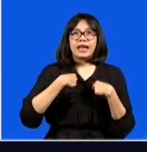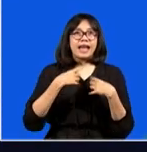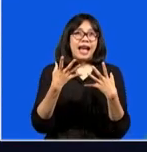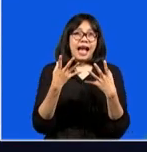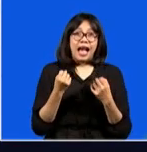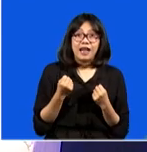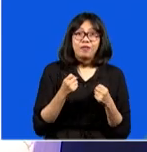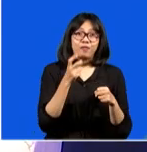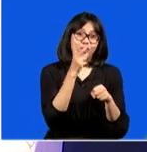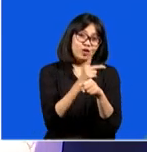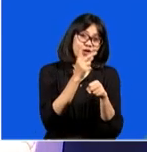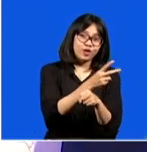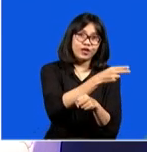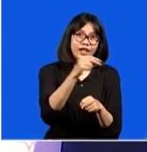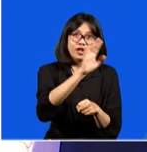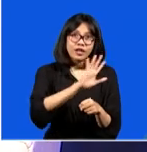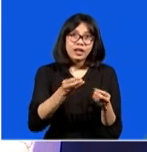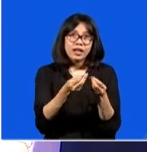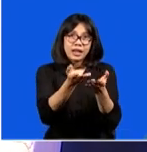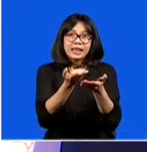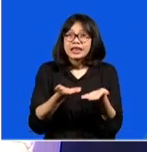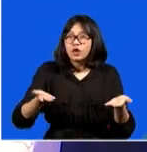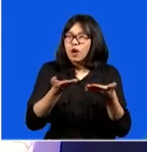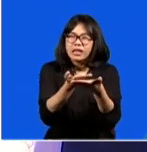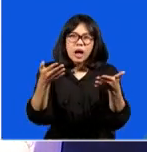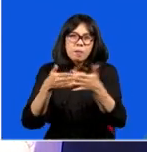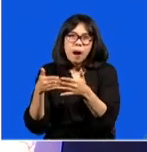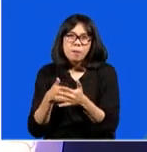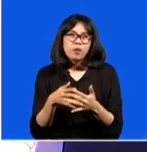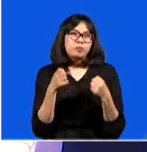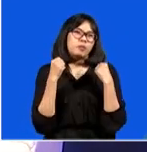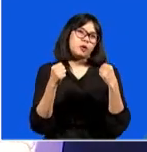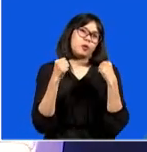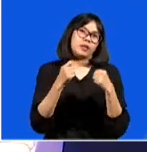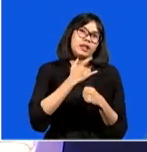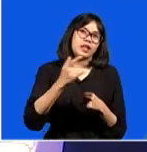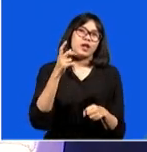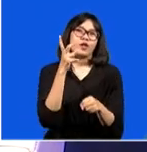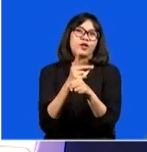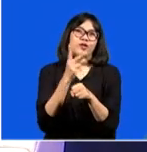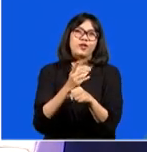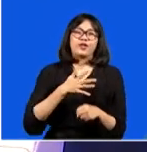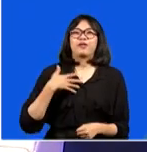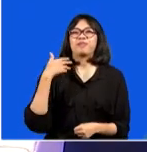semua guru-guru di Indonesia apapun keadaanmu teruslah berusaha dan guru bisa